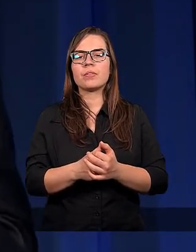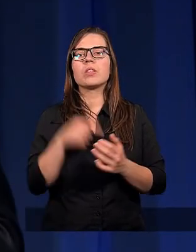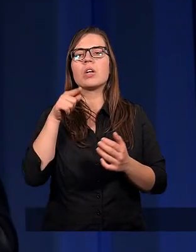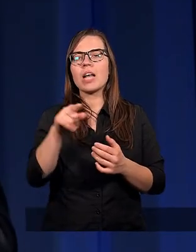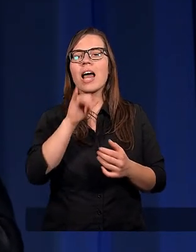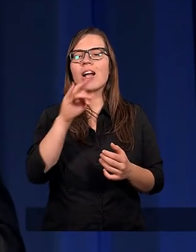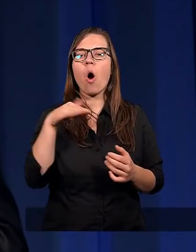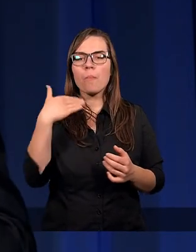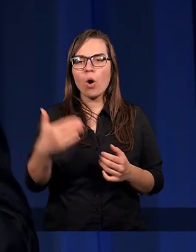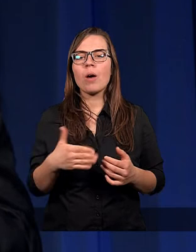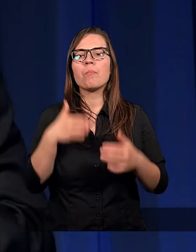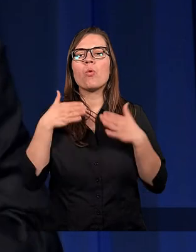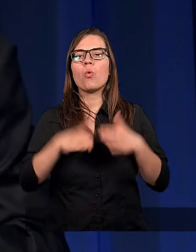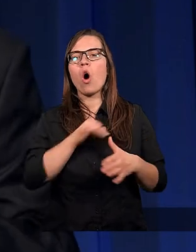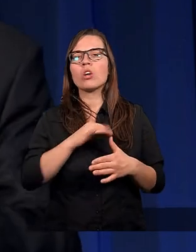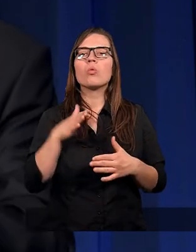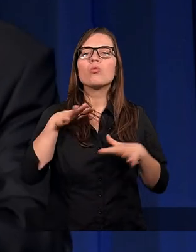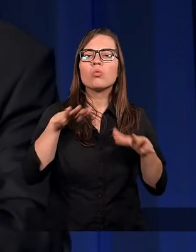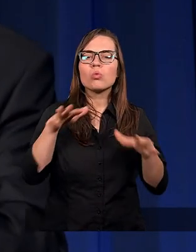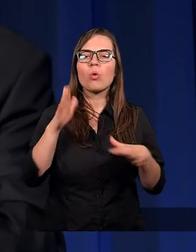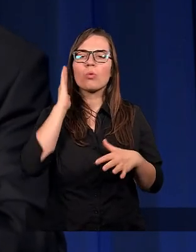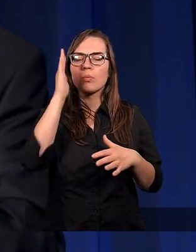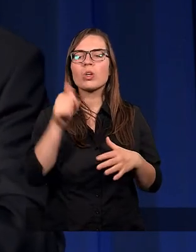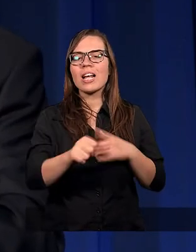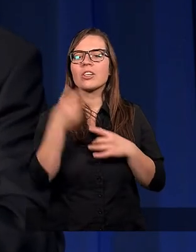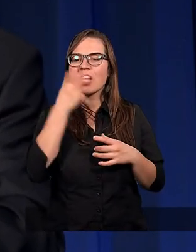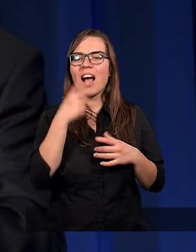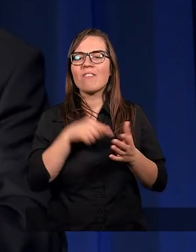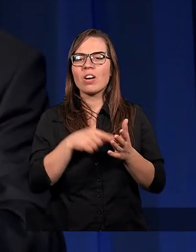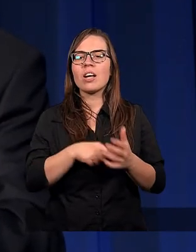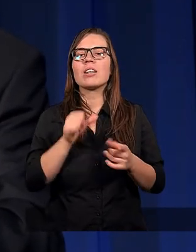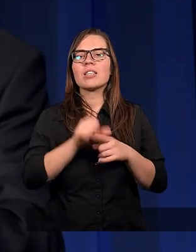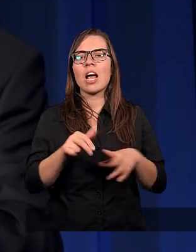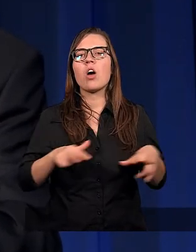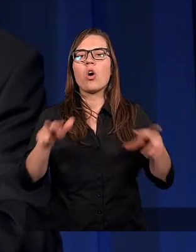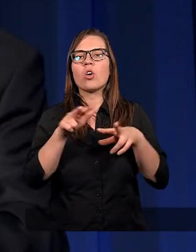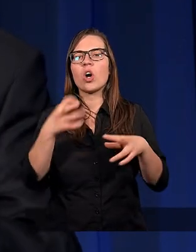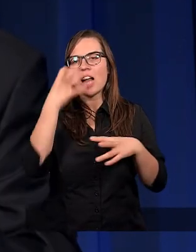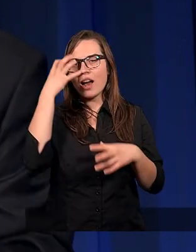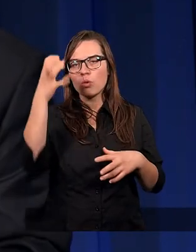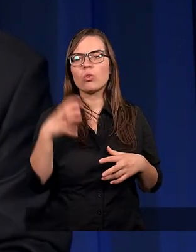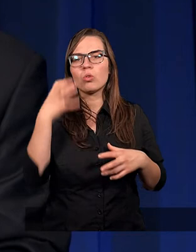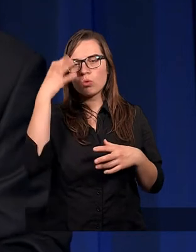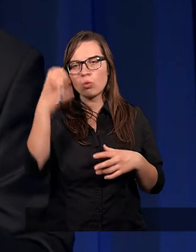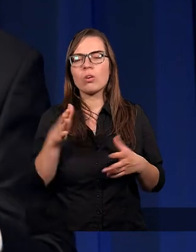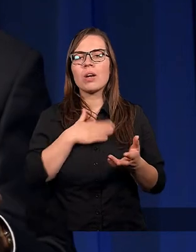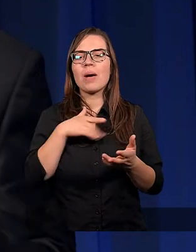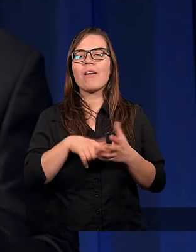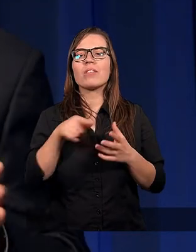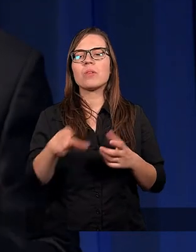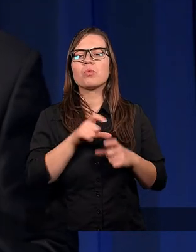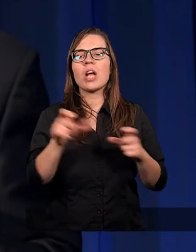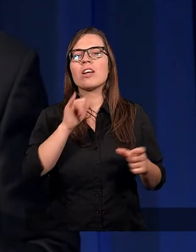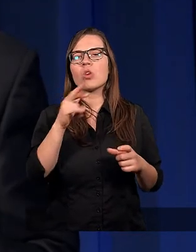Ten Jeroboam urodził się dużo później. To jest ciekawe, zobaczcie. Jest rodzina królewska. Królem w tym czasie